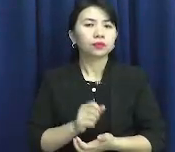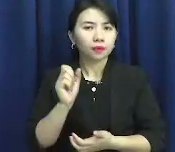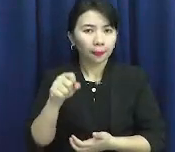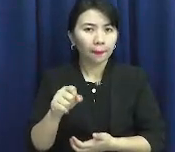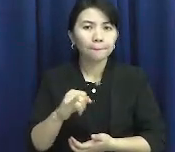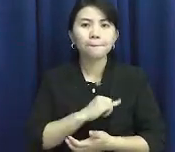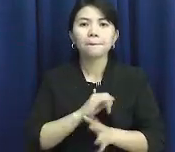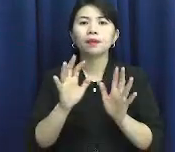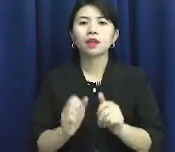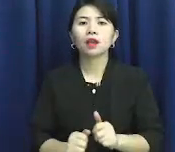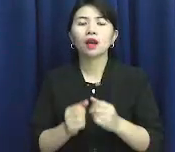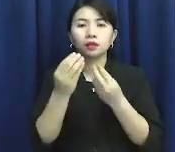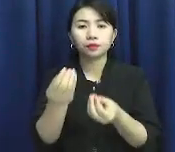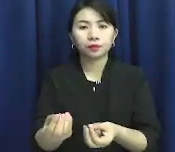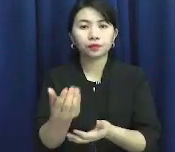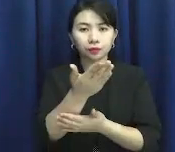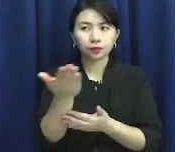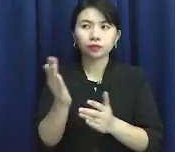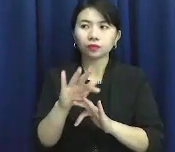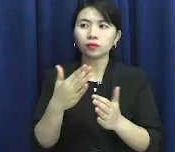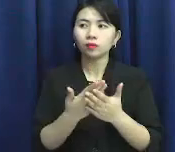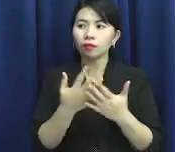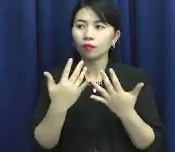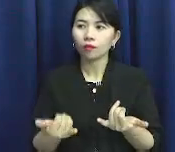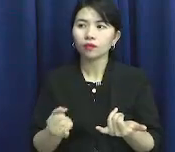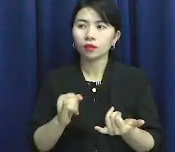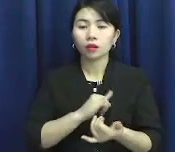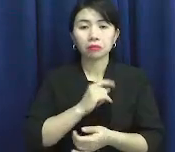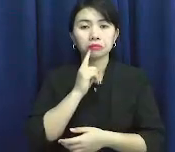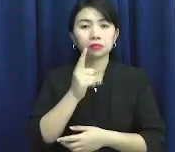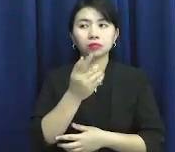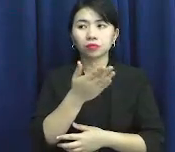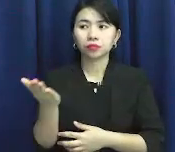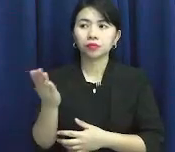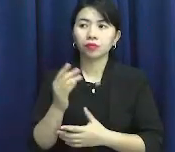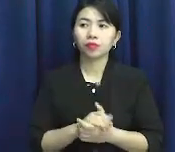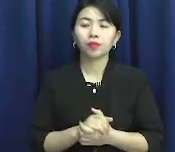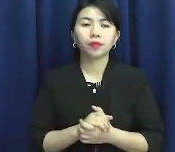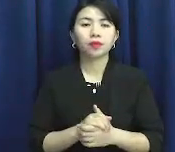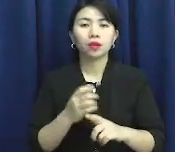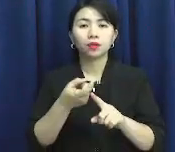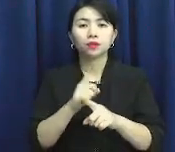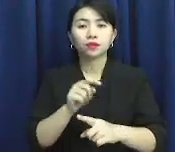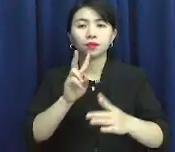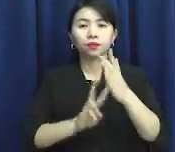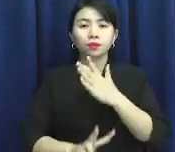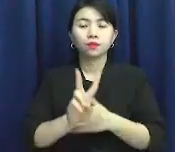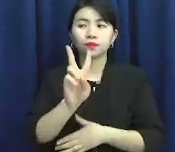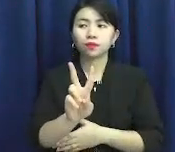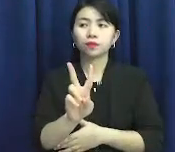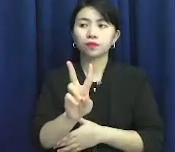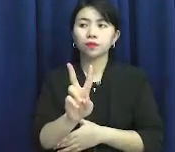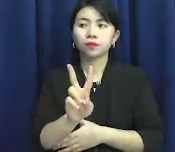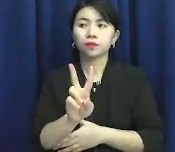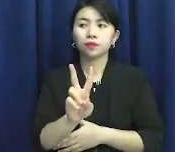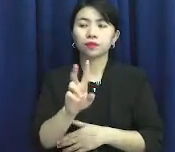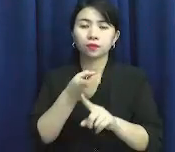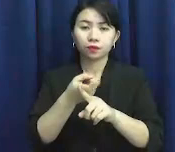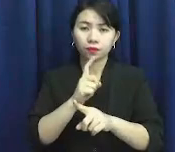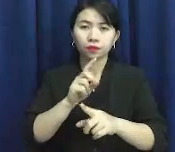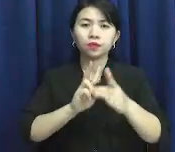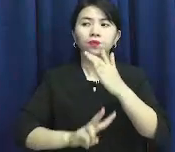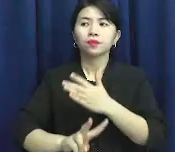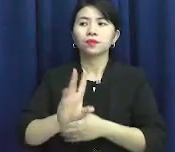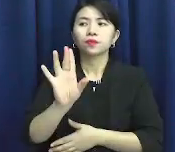ko pa yan sa inyo. Pag inisa-isa ko pa yan sa inyo, I'm telling you, hanggang mula verse 2, hanggang verse number 8,